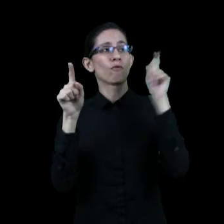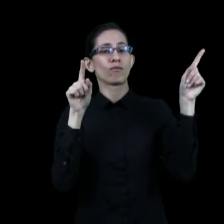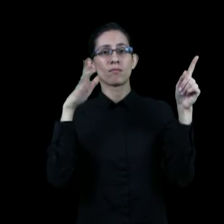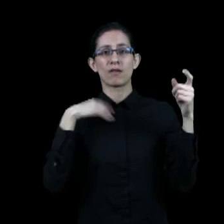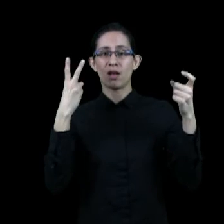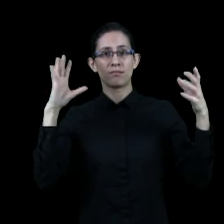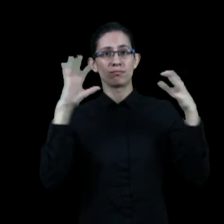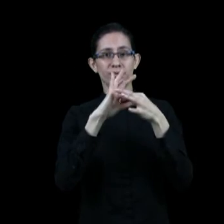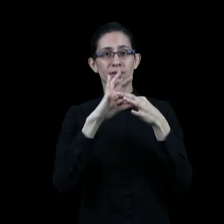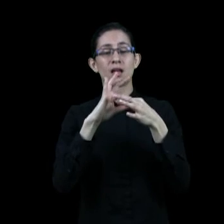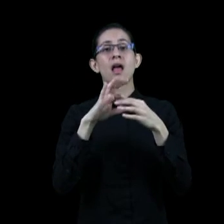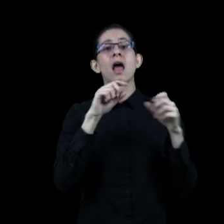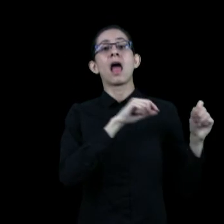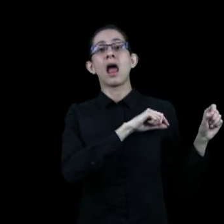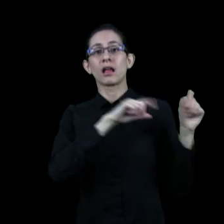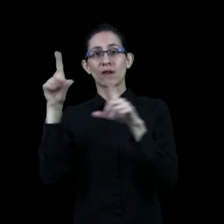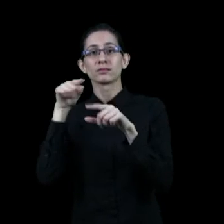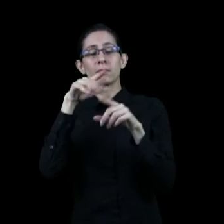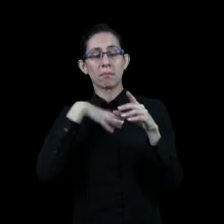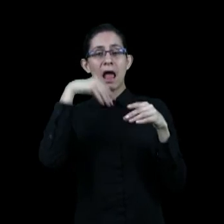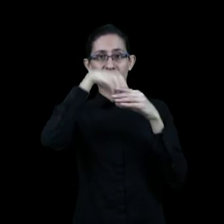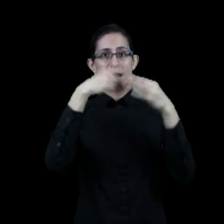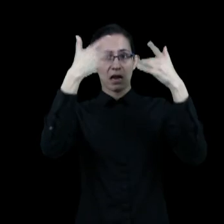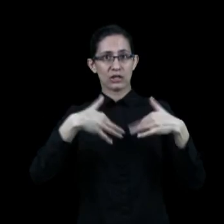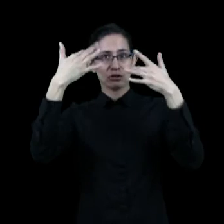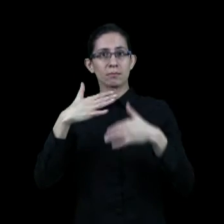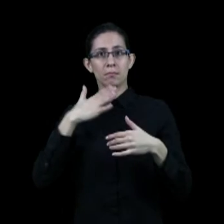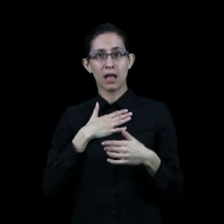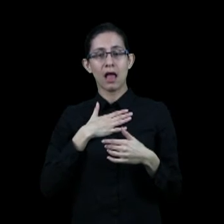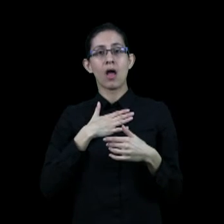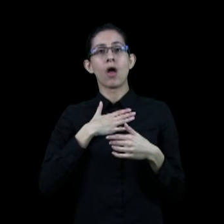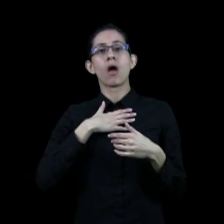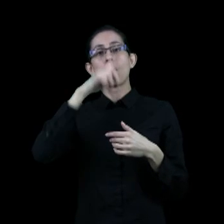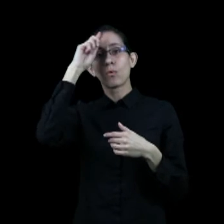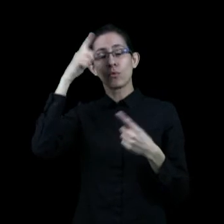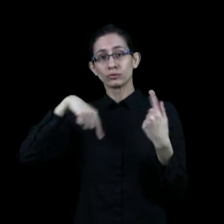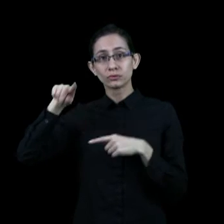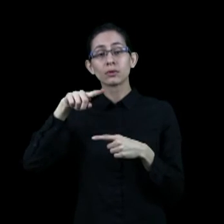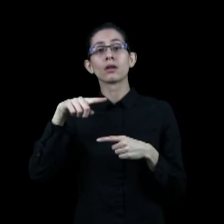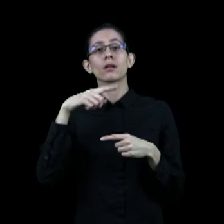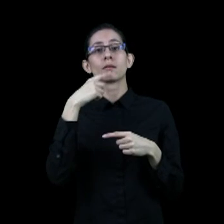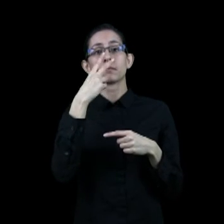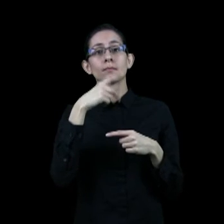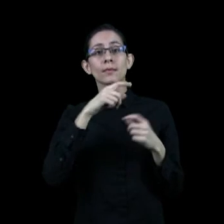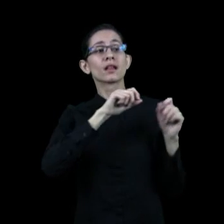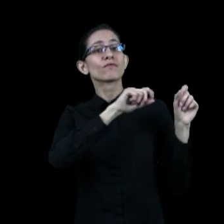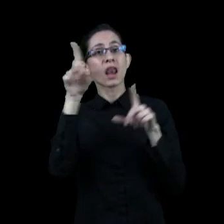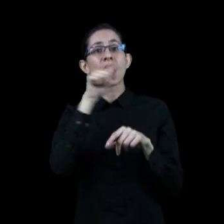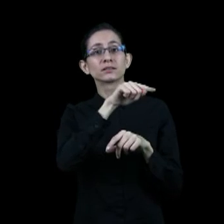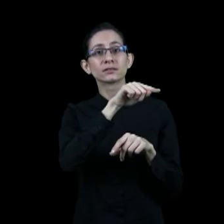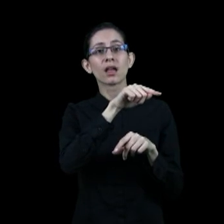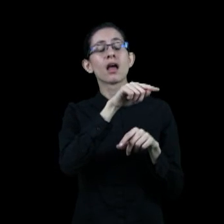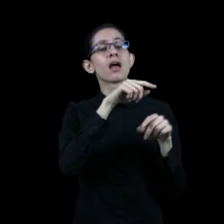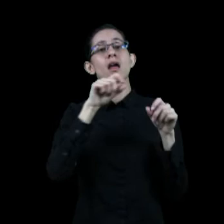Wzrost podaży pieniądza. Te dwa pojęcia są ściśle powiązane. Miejmy świadomość, że inflację